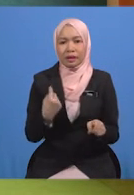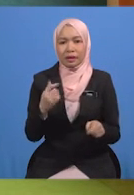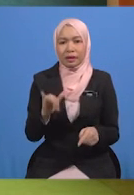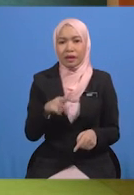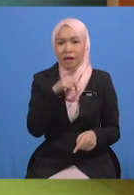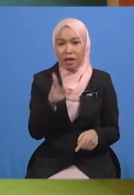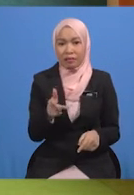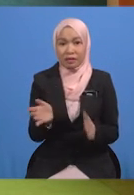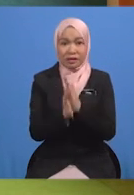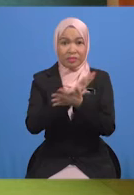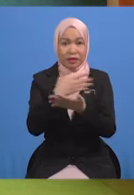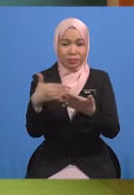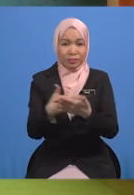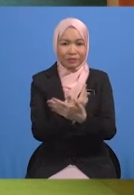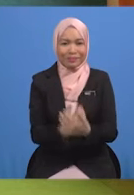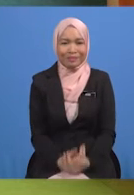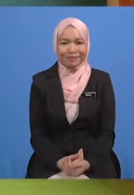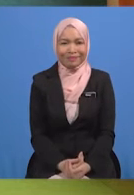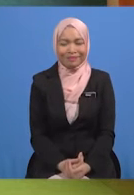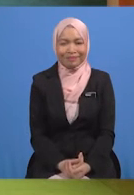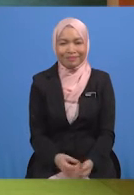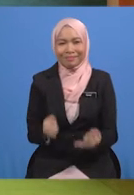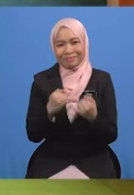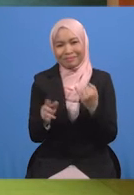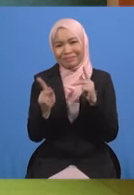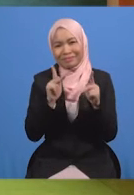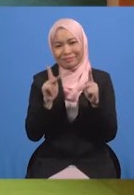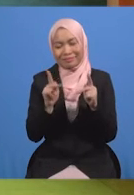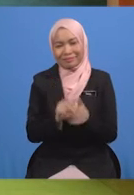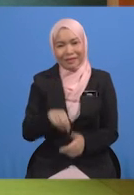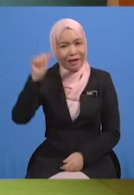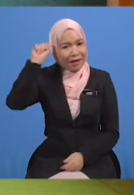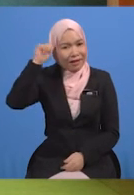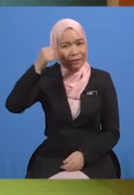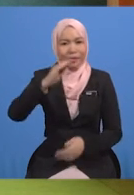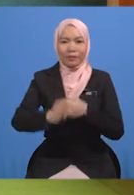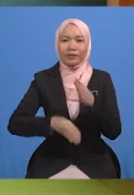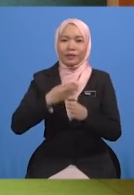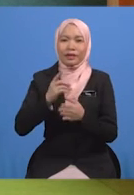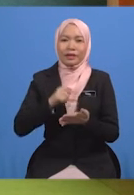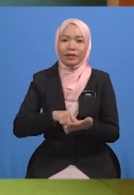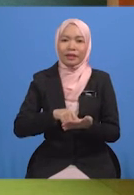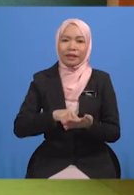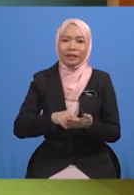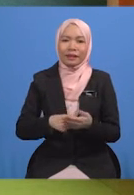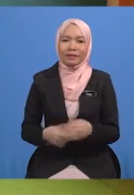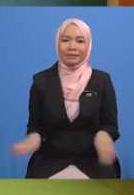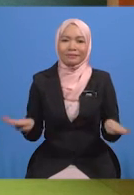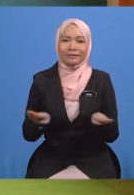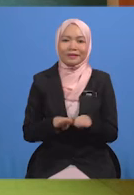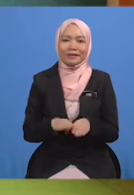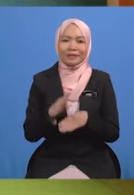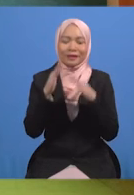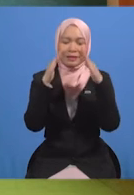lama menjadi baharu. Akhir kata, anggaplah bumi ini seperti rumah